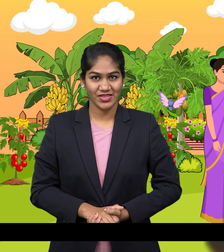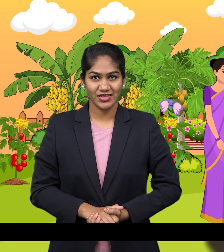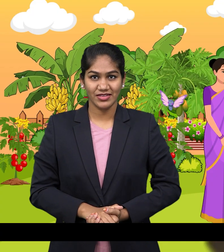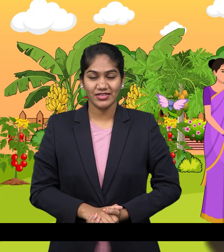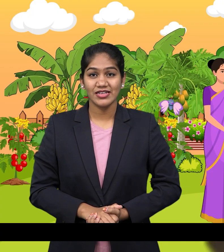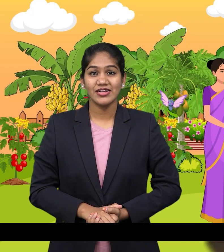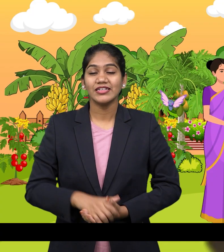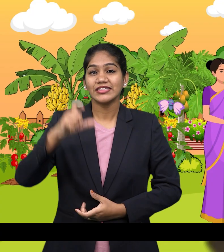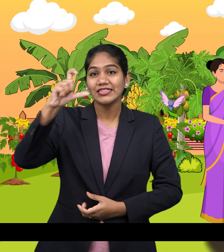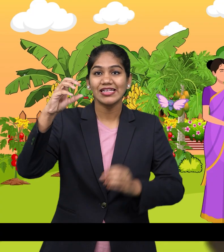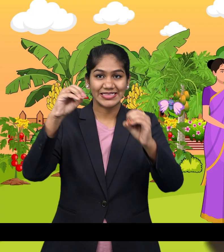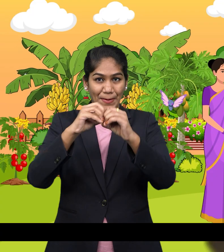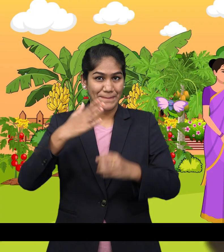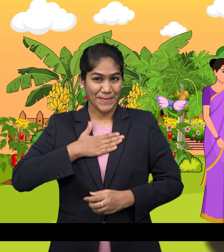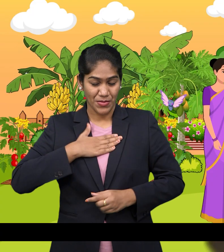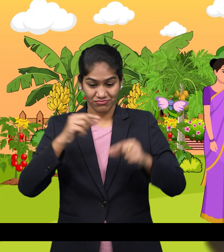ग्वारफली,